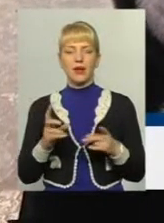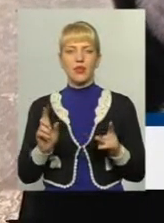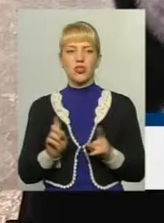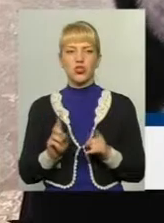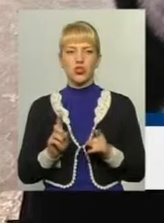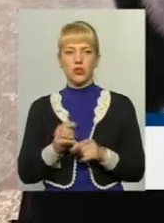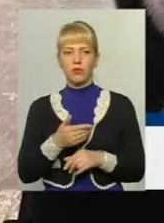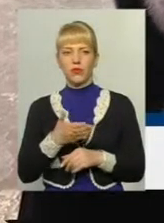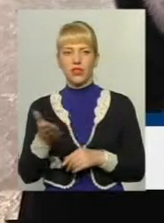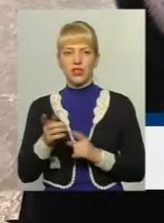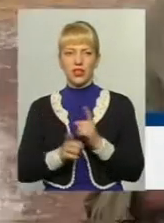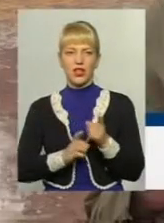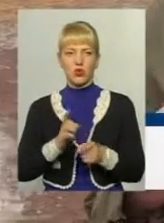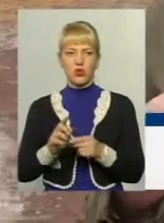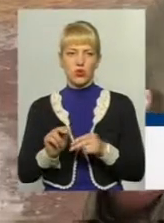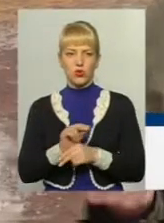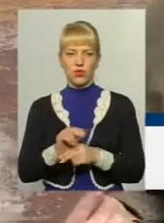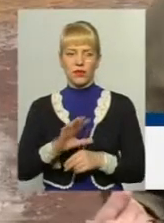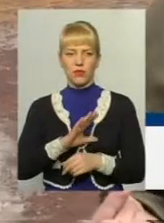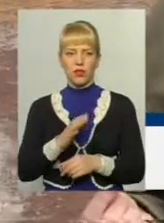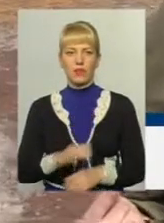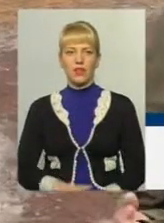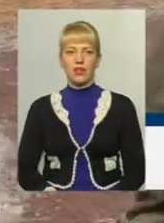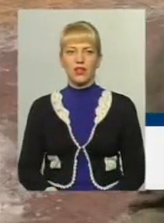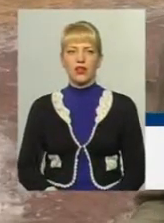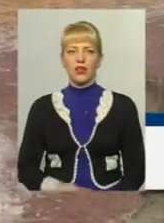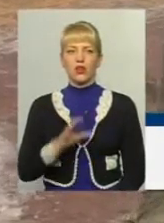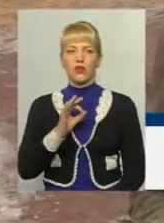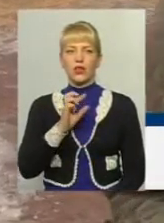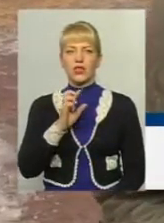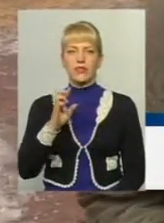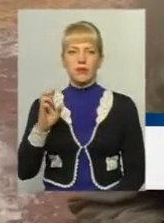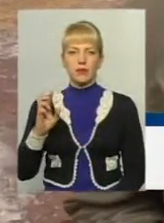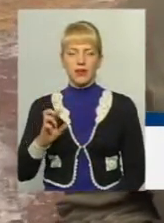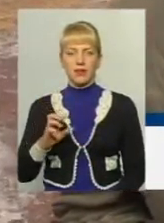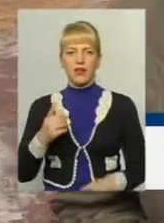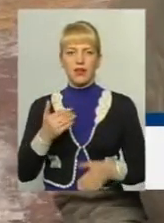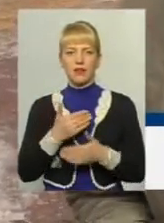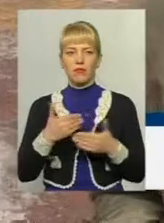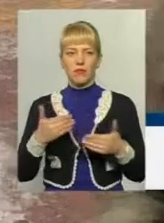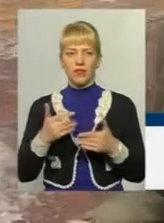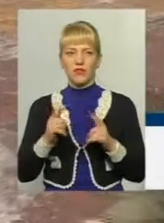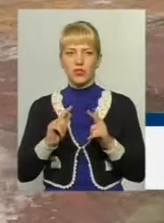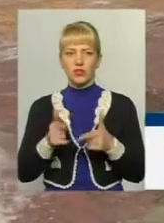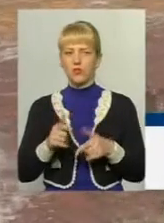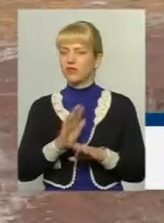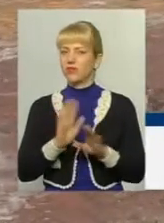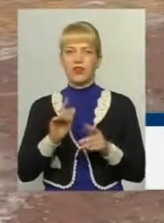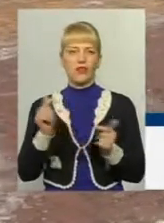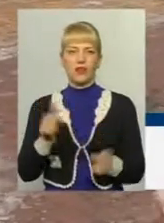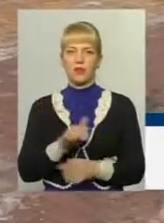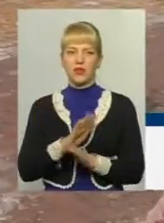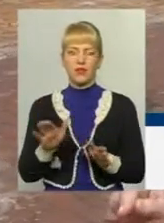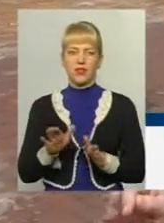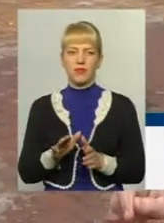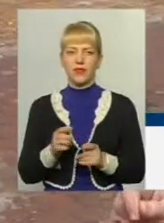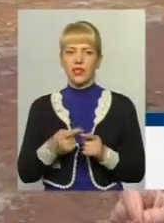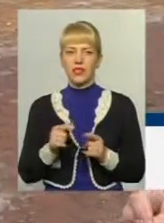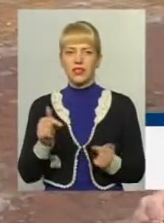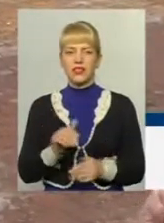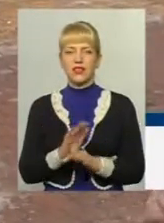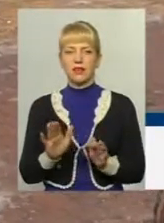Будинки доведено до капітального ремонту почти усі, крім нових. І тому